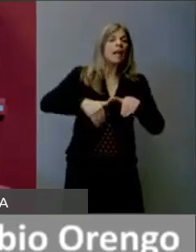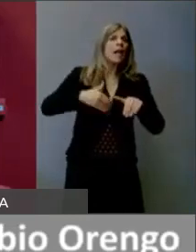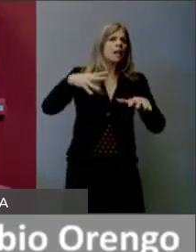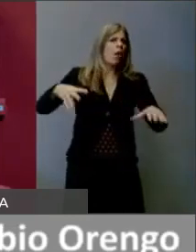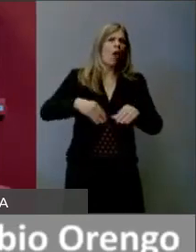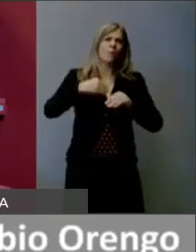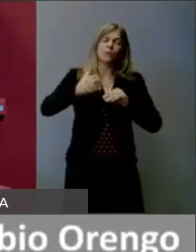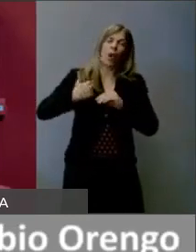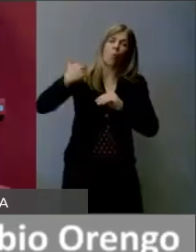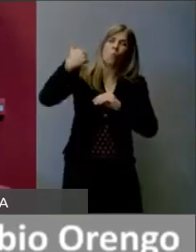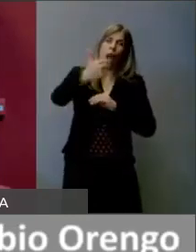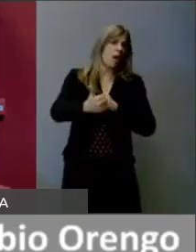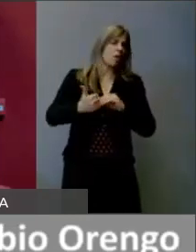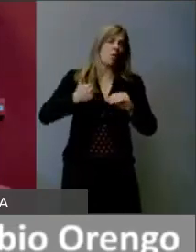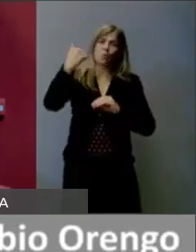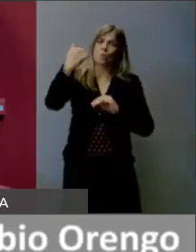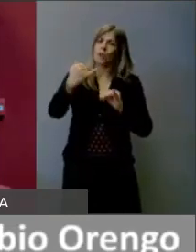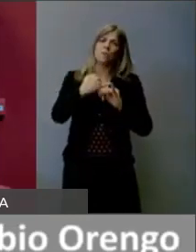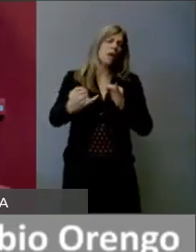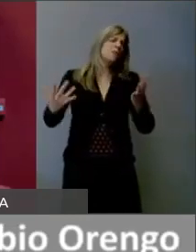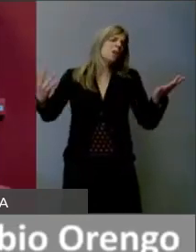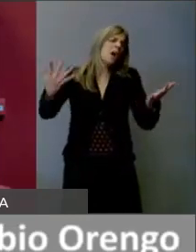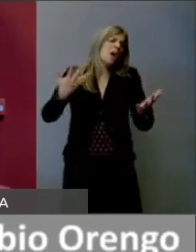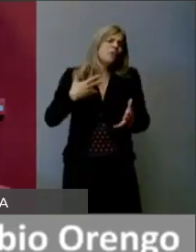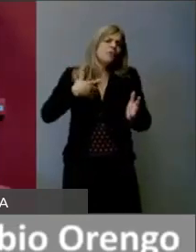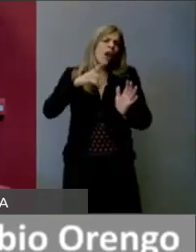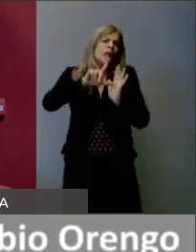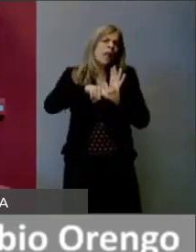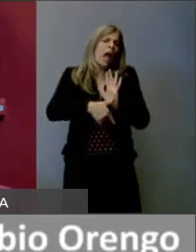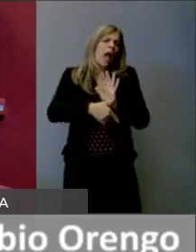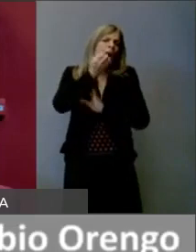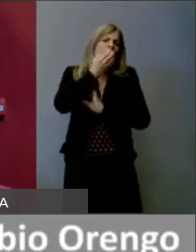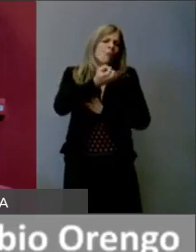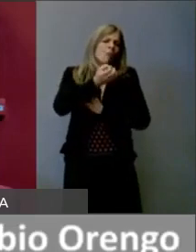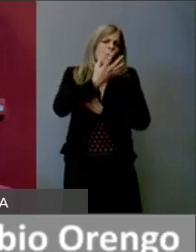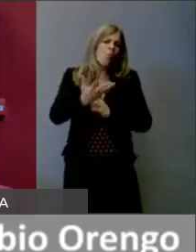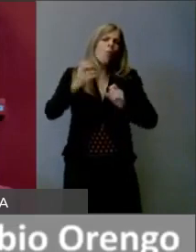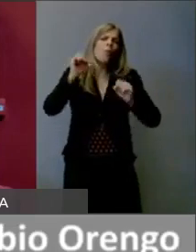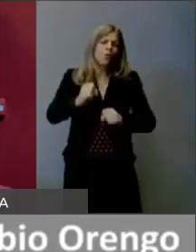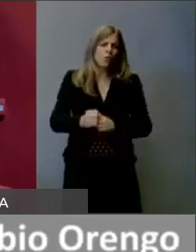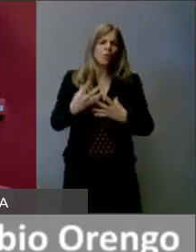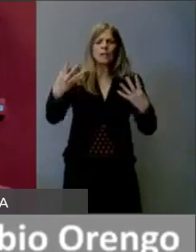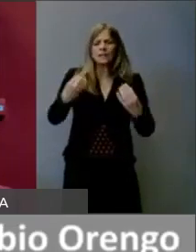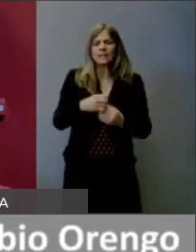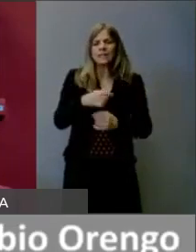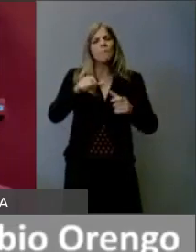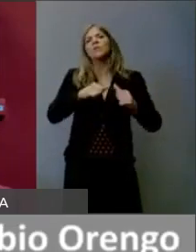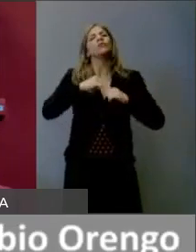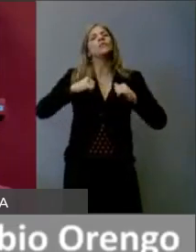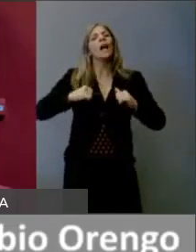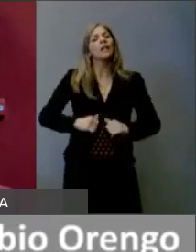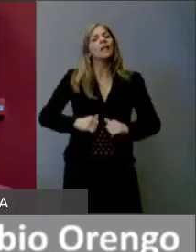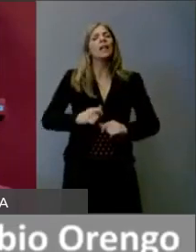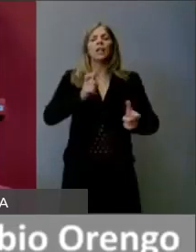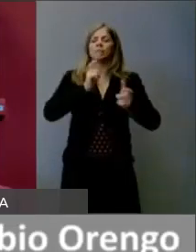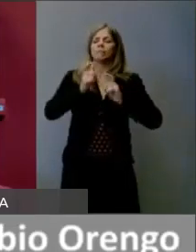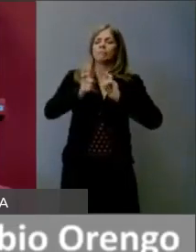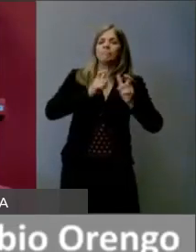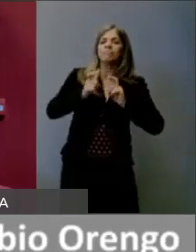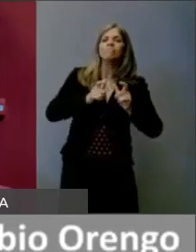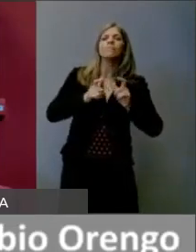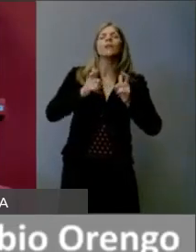tra un anno e mezzo, e quindi abbiamo tutto il tempo per decidere insieme ai cittadini interessati con le loro proprietà private,